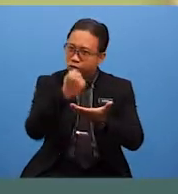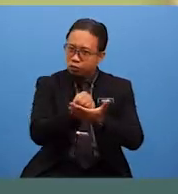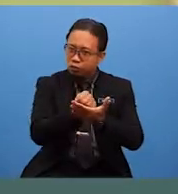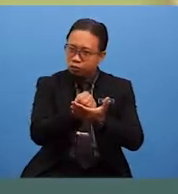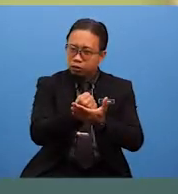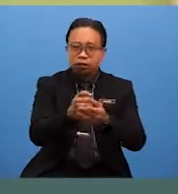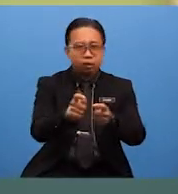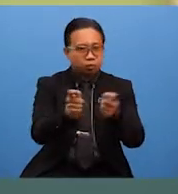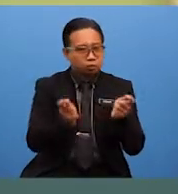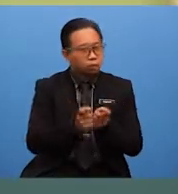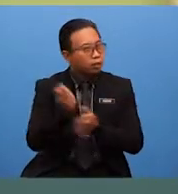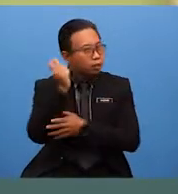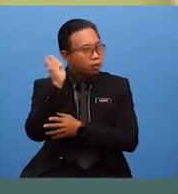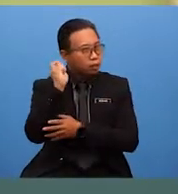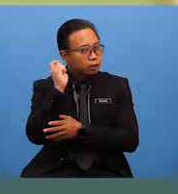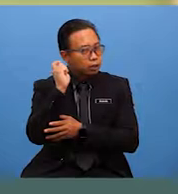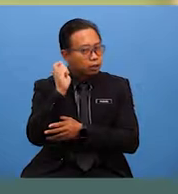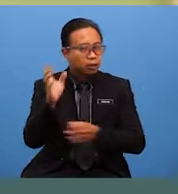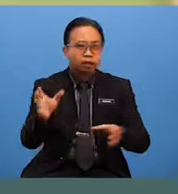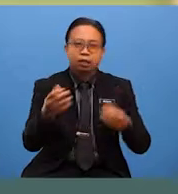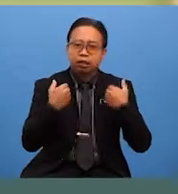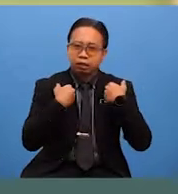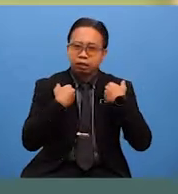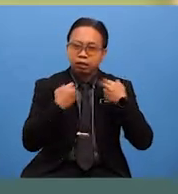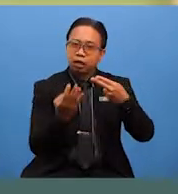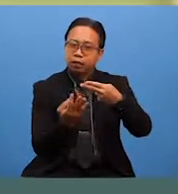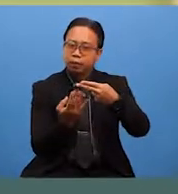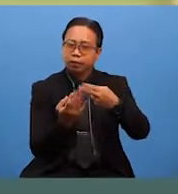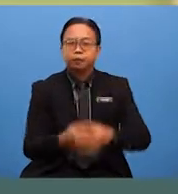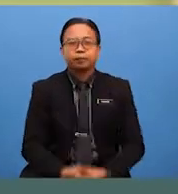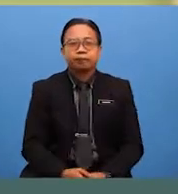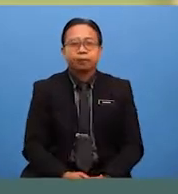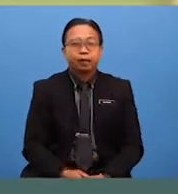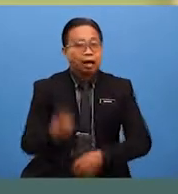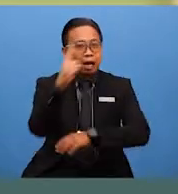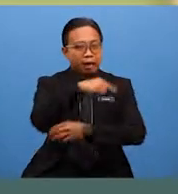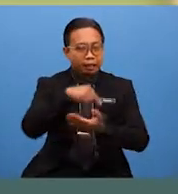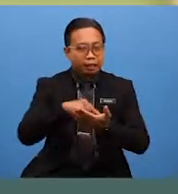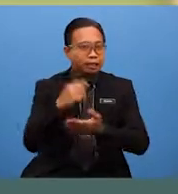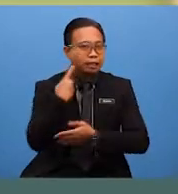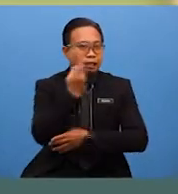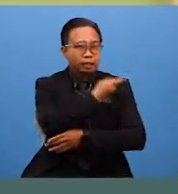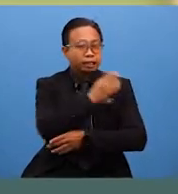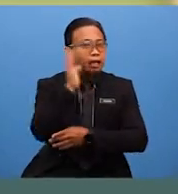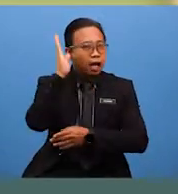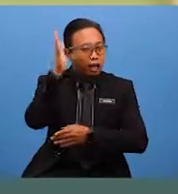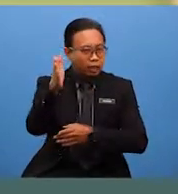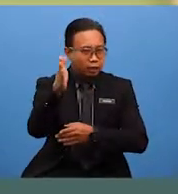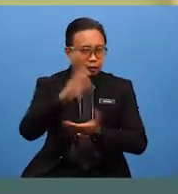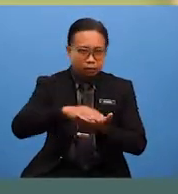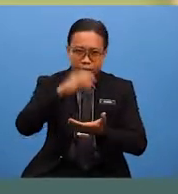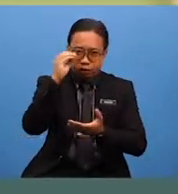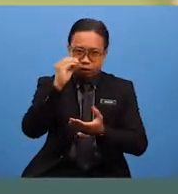situasi yang Cikgu sebut tadi melibatkan kabel dan pada hari ini kita akan mendalami